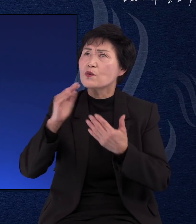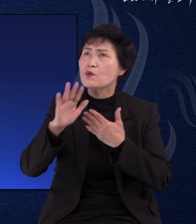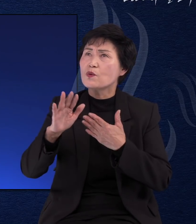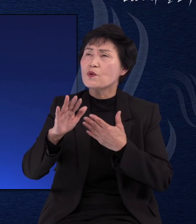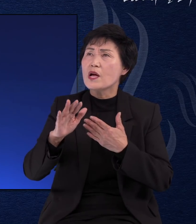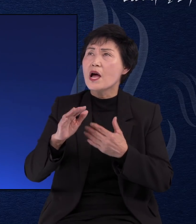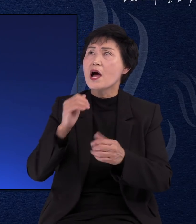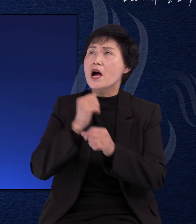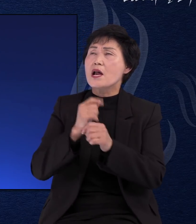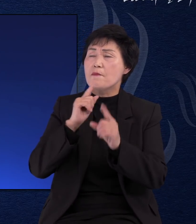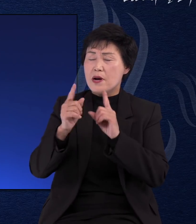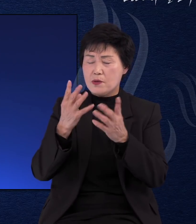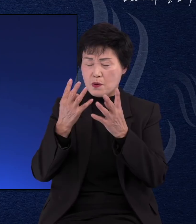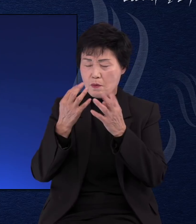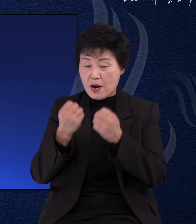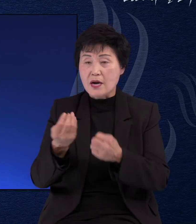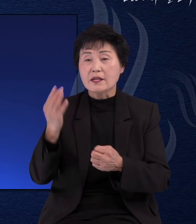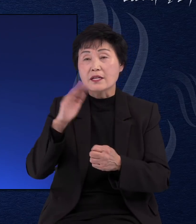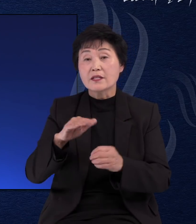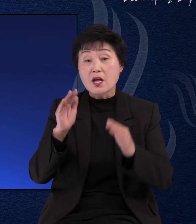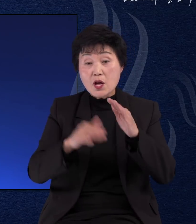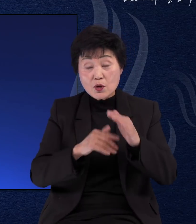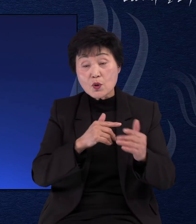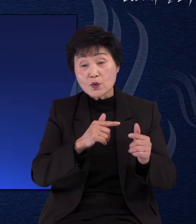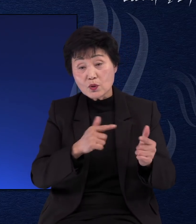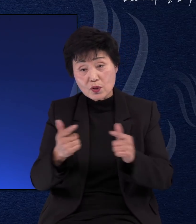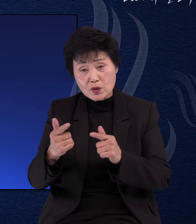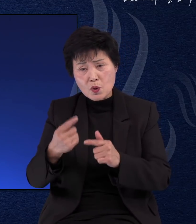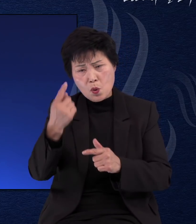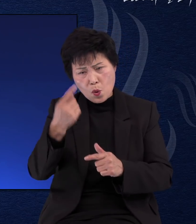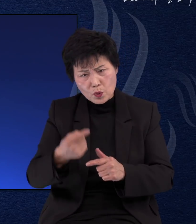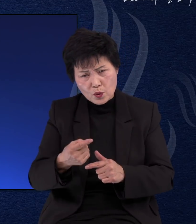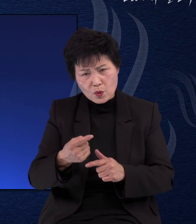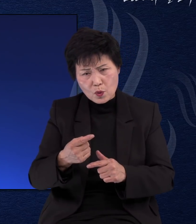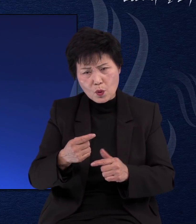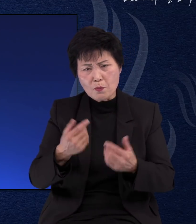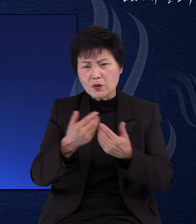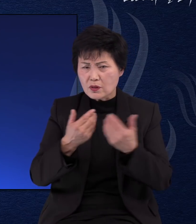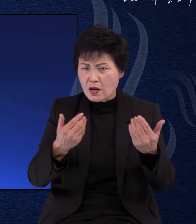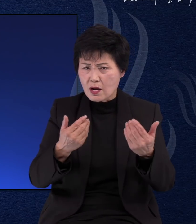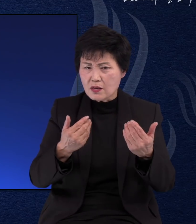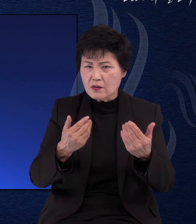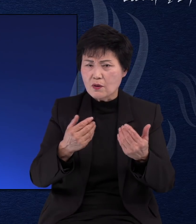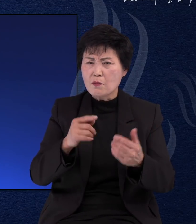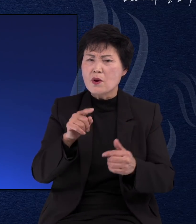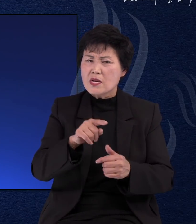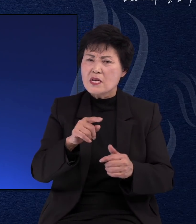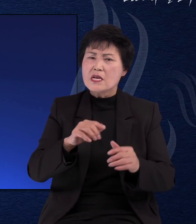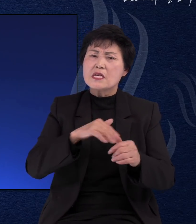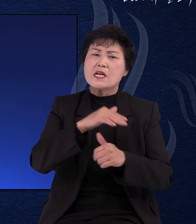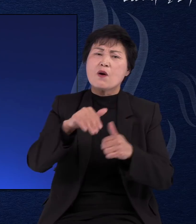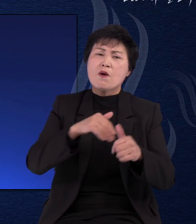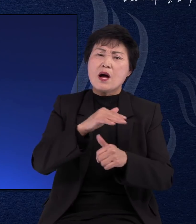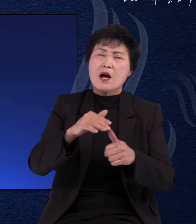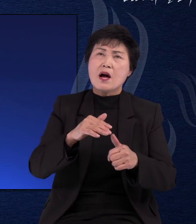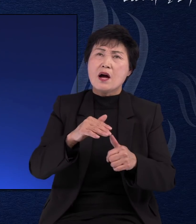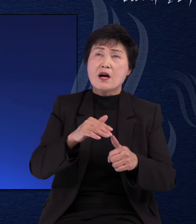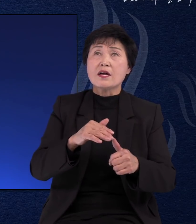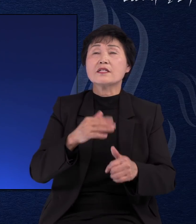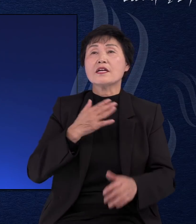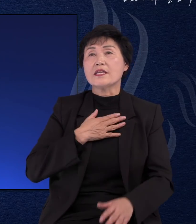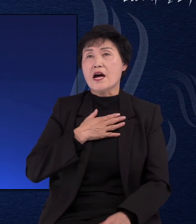오는 것도 아니고 성도들이 떠나는 것도 아니라서 날 괴롭히냐고 했는데 그 성도님들이 절 목사 만들고 있더라고요.